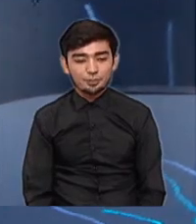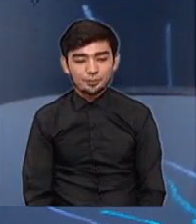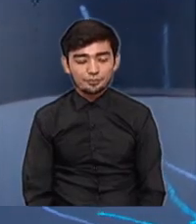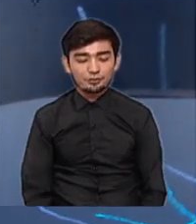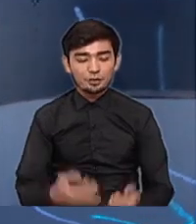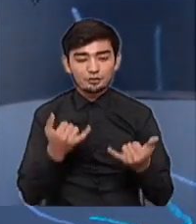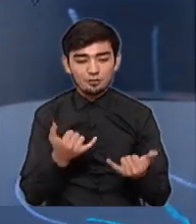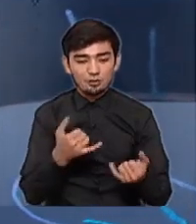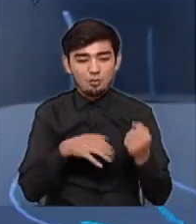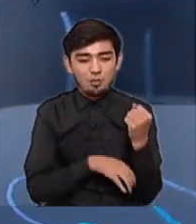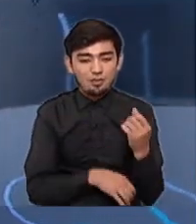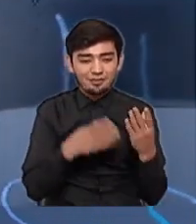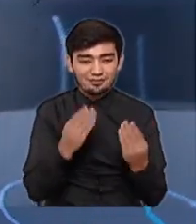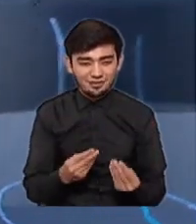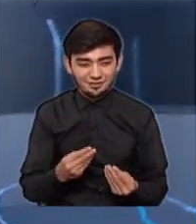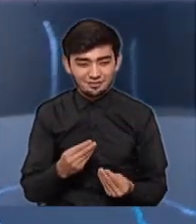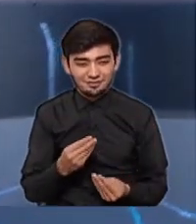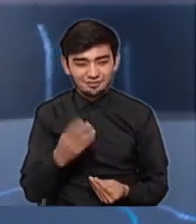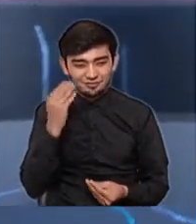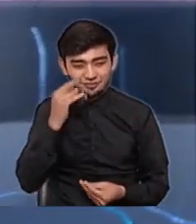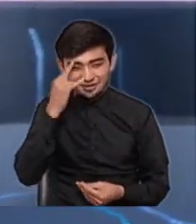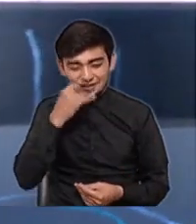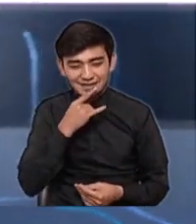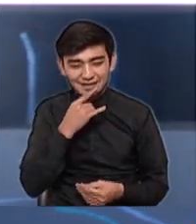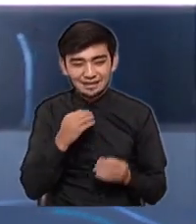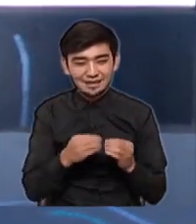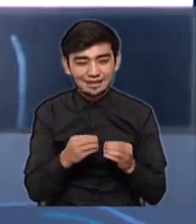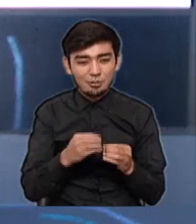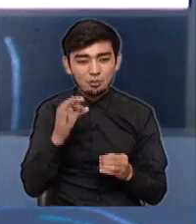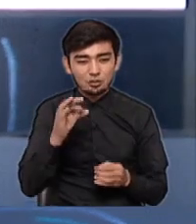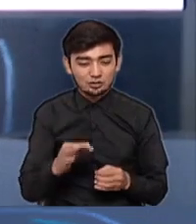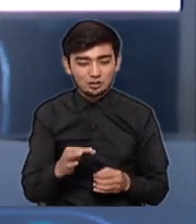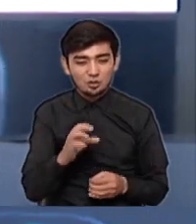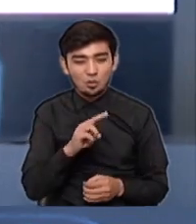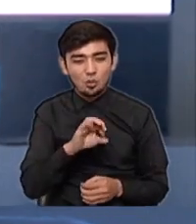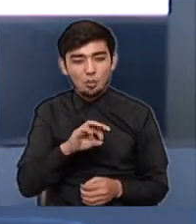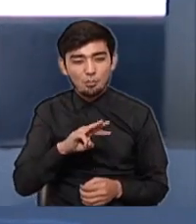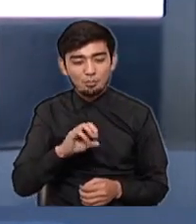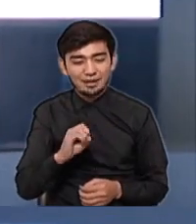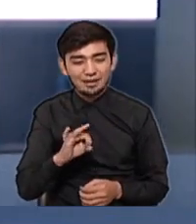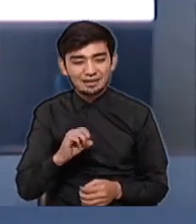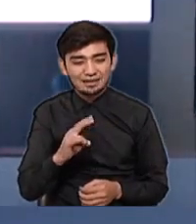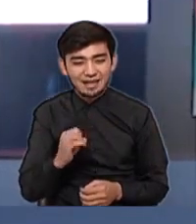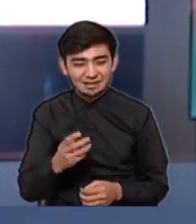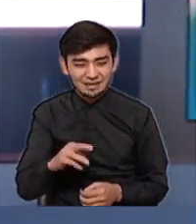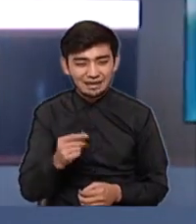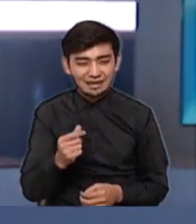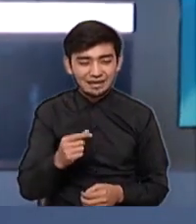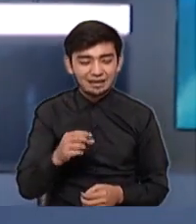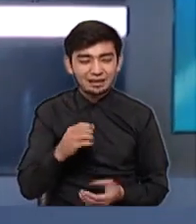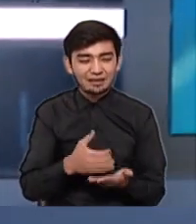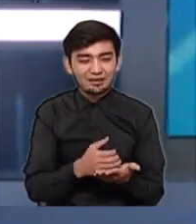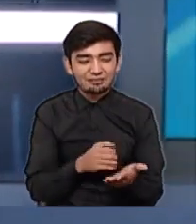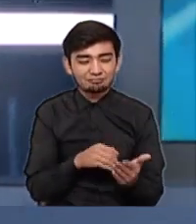сегодня последний день начисления на счета казахстанцев 10-процентной компенсации по банковским тиньковым депозитам